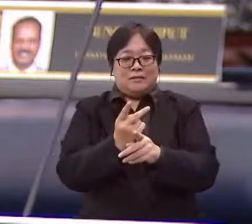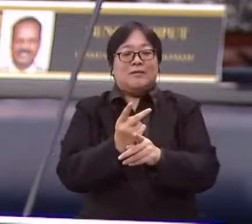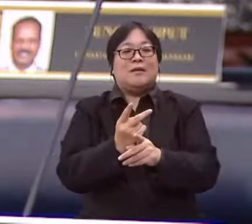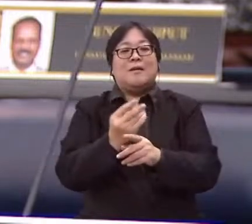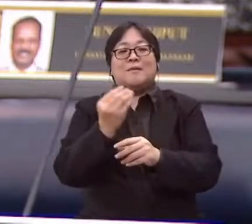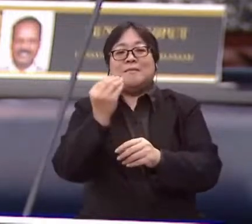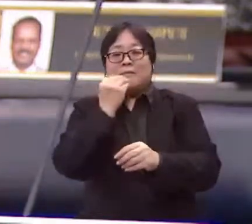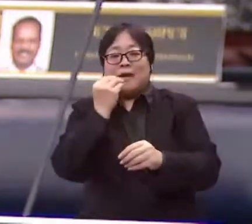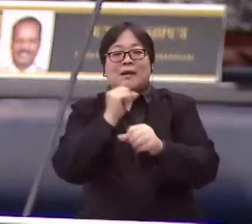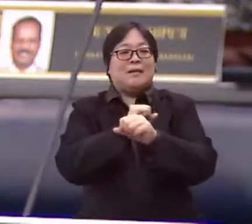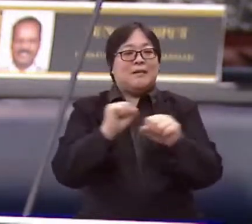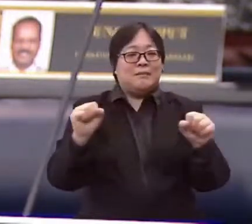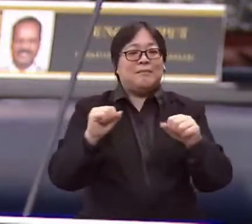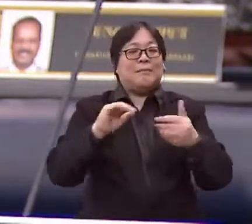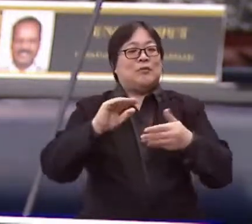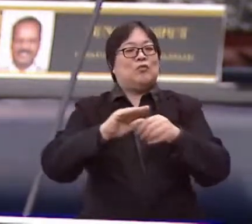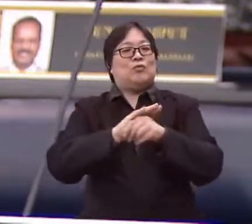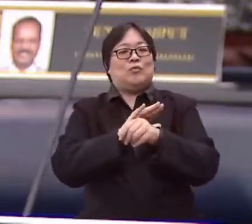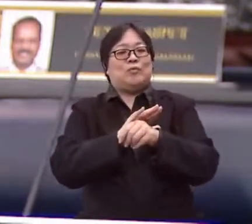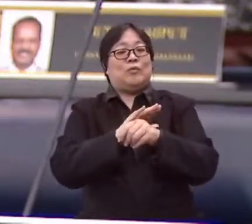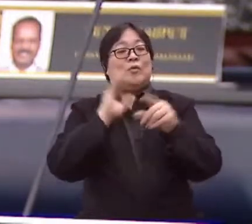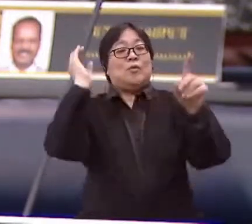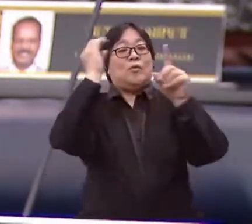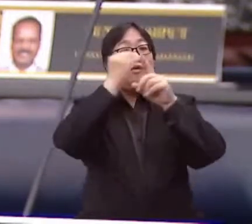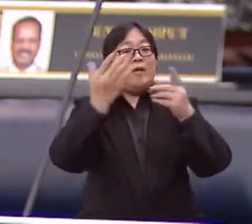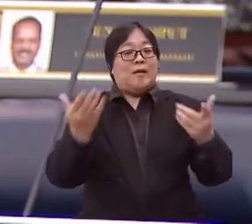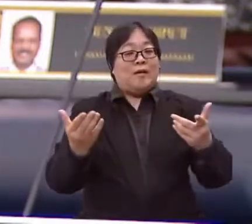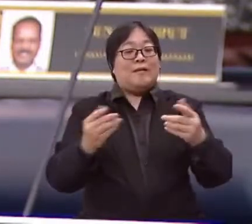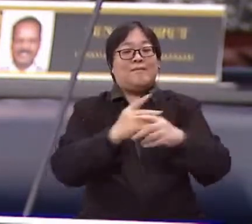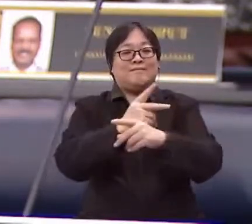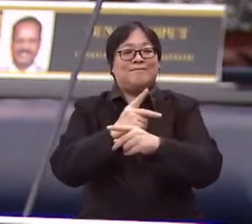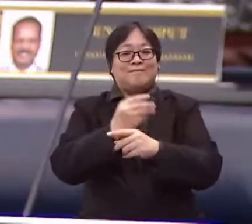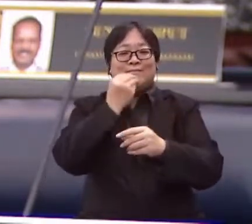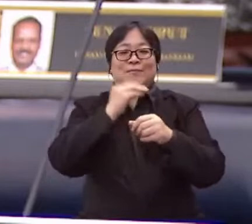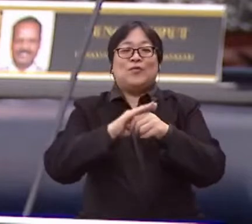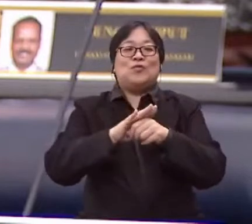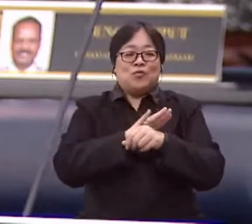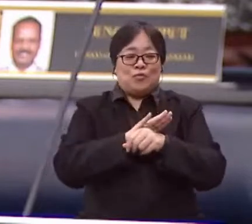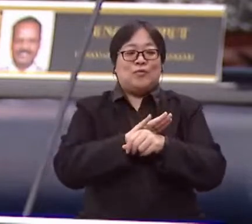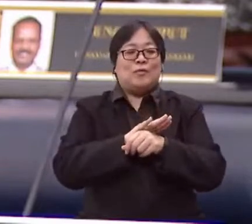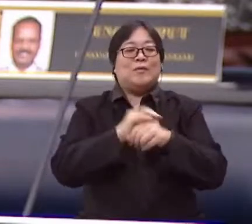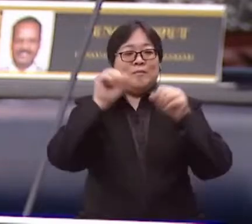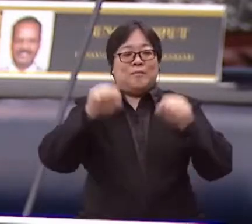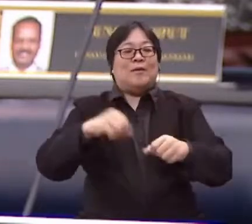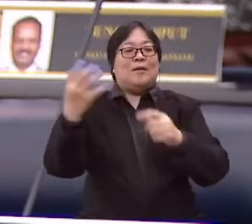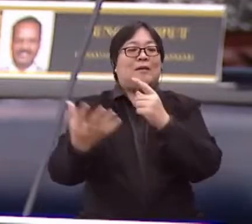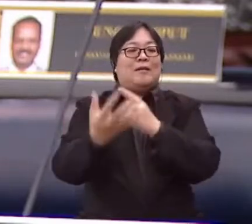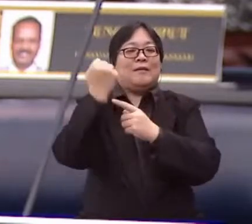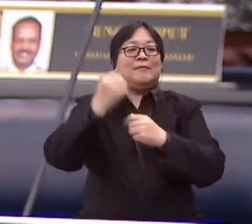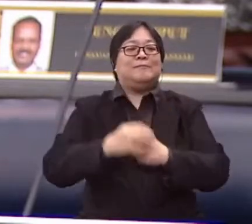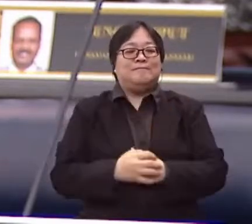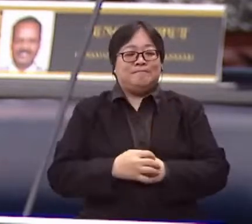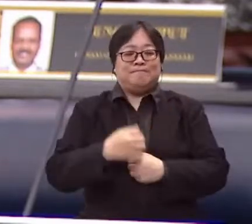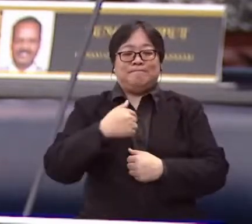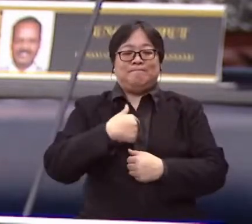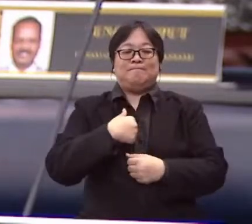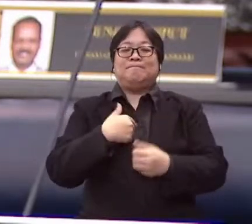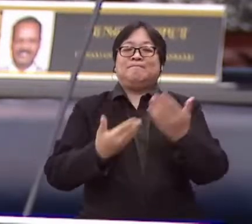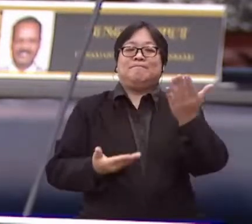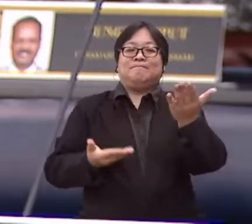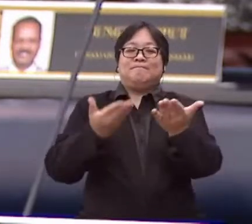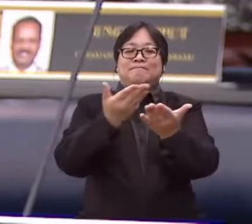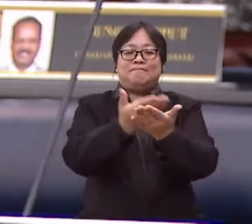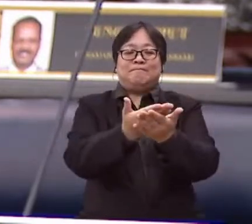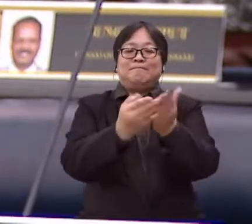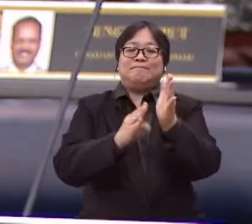makanan kita supaya objektif jaminan makanan akan tercapai justru saya mencadangkan